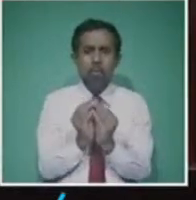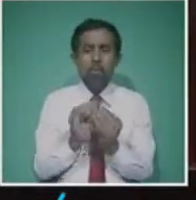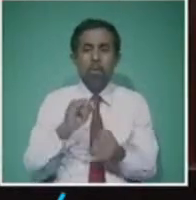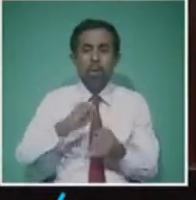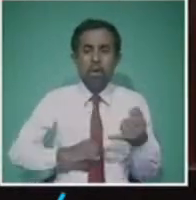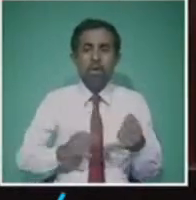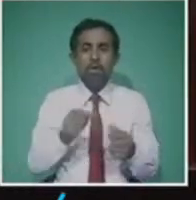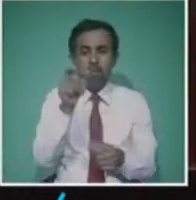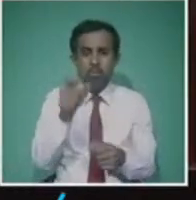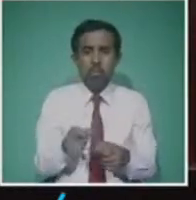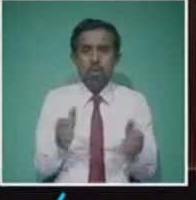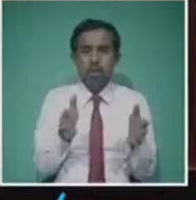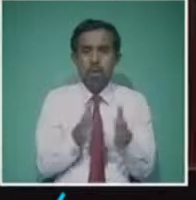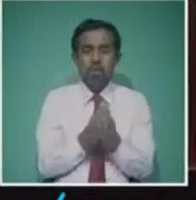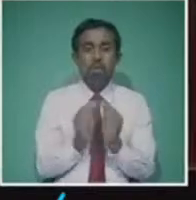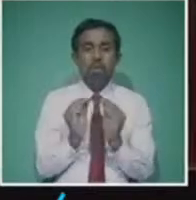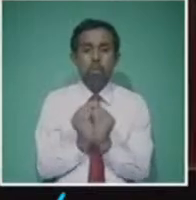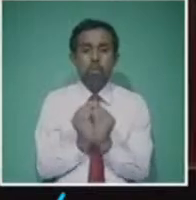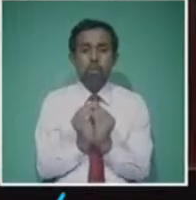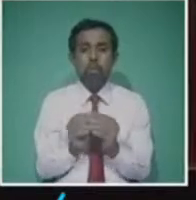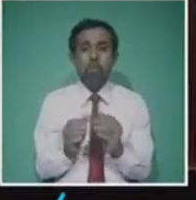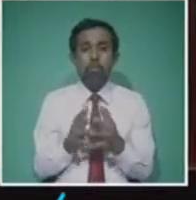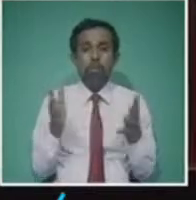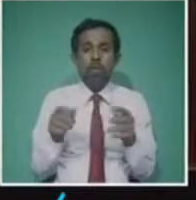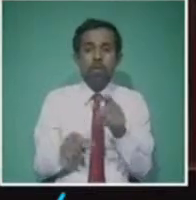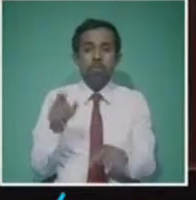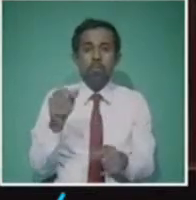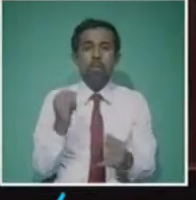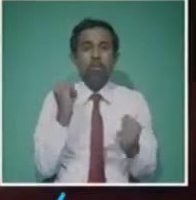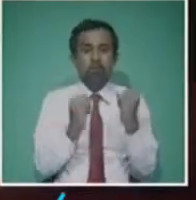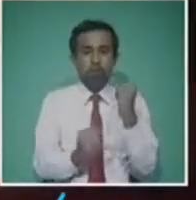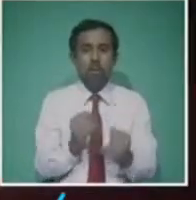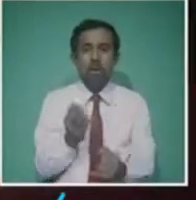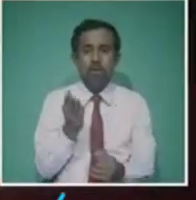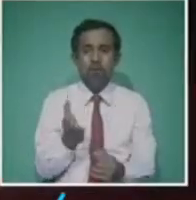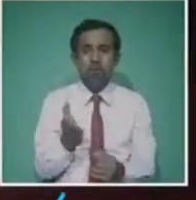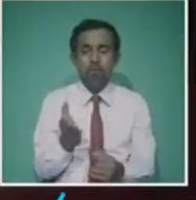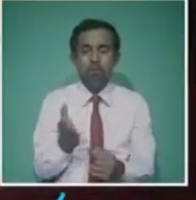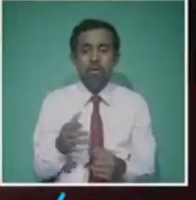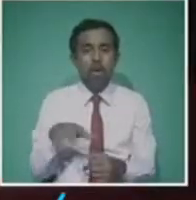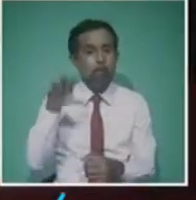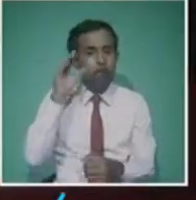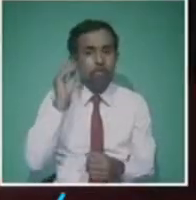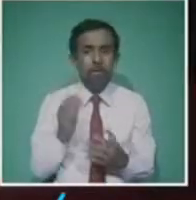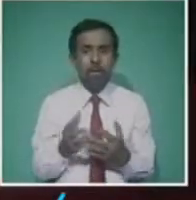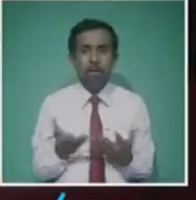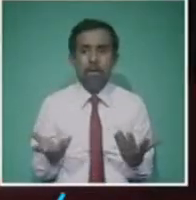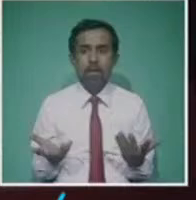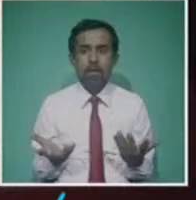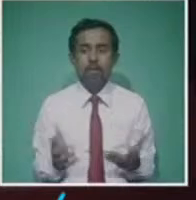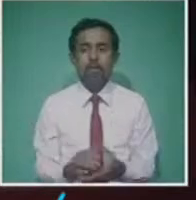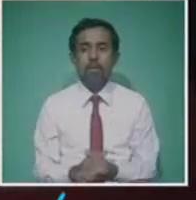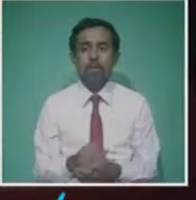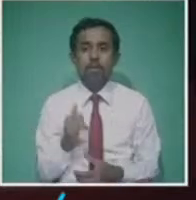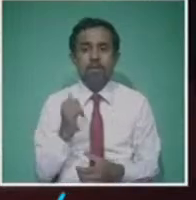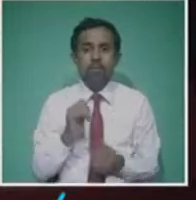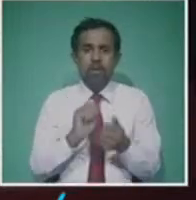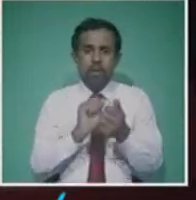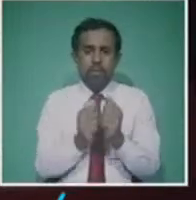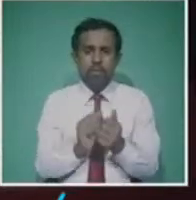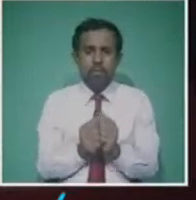ඇතුළු කෝට්ටුවේ විශාල පිරිසකුත් විවේචනයට ලක් කරනවා. ඔවුන් ඒවා පිළිගන්නේ නැහැ. සමහර